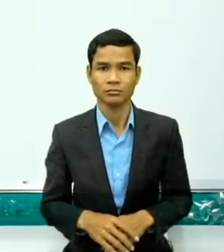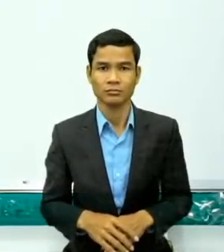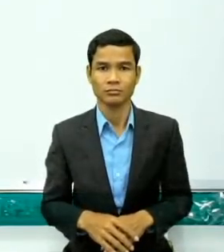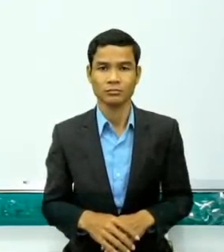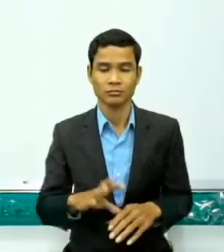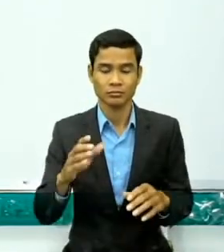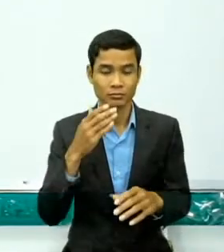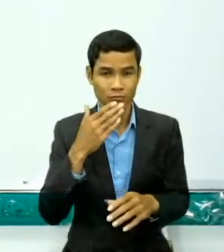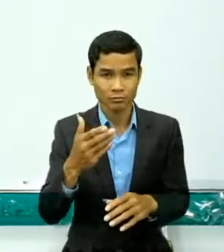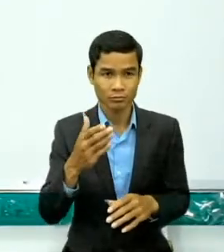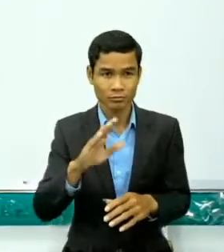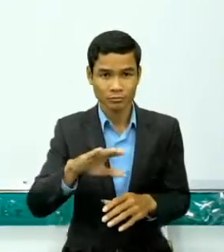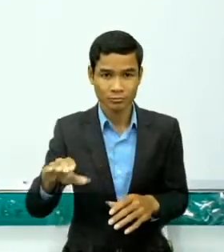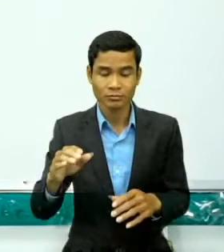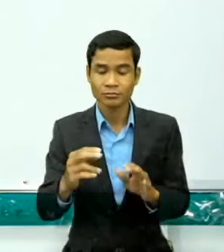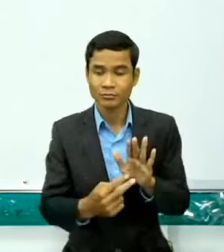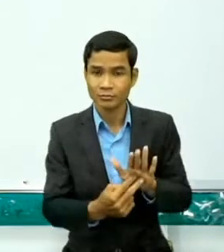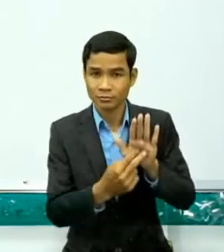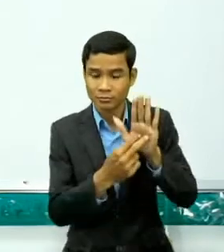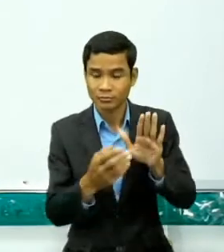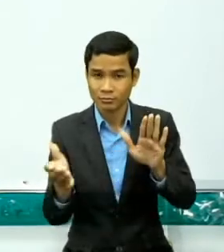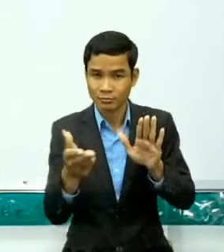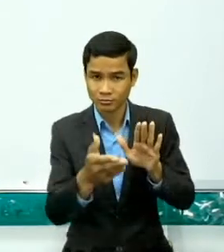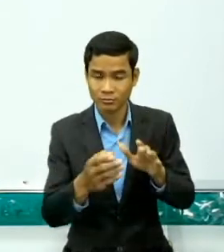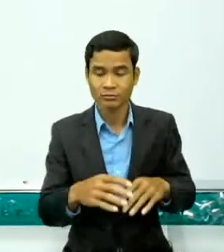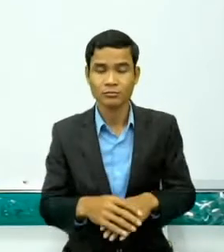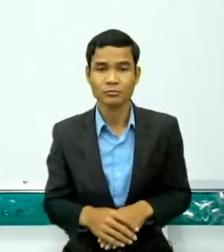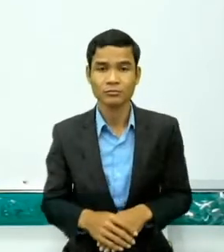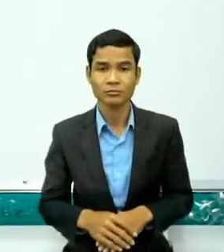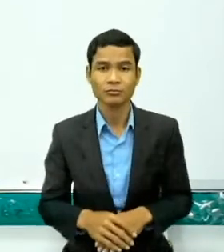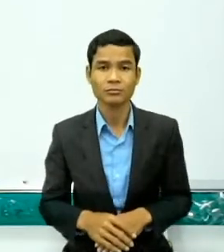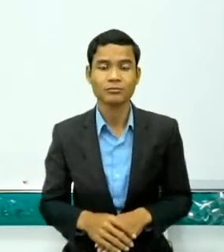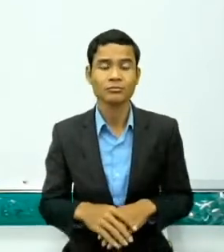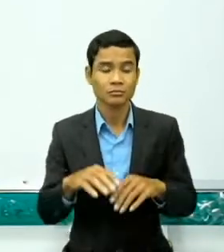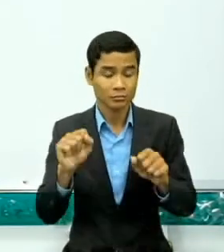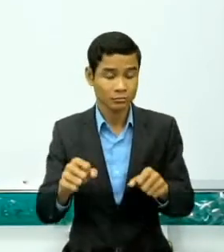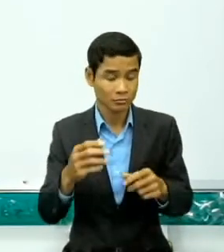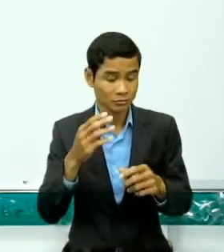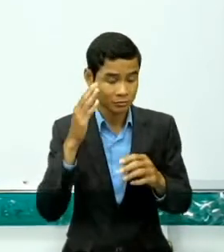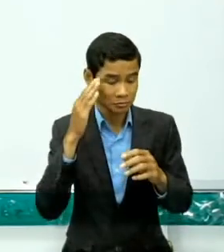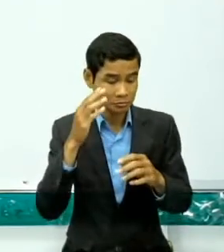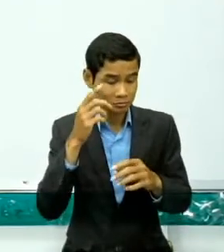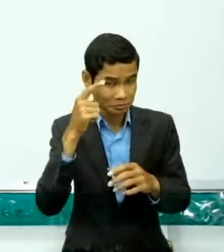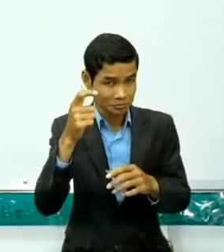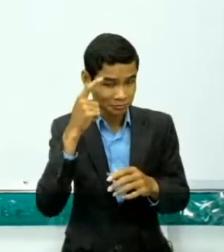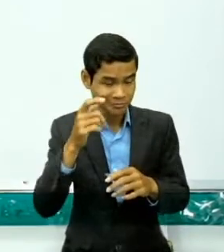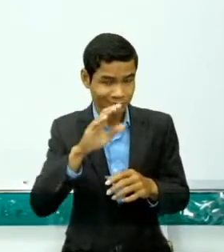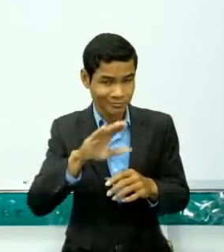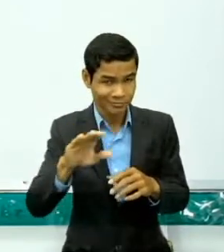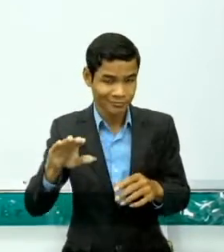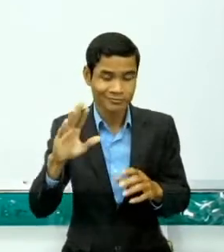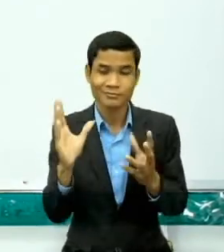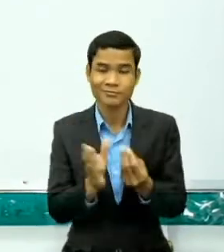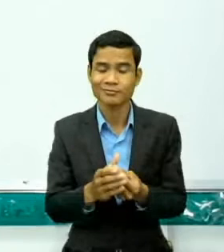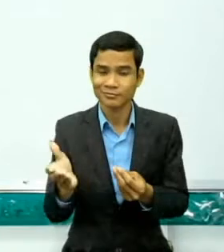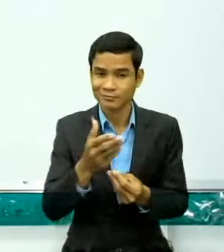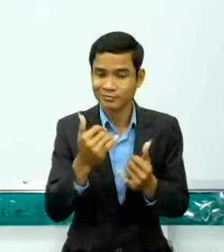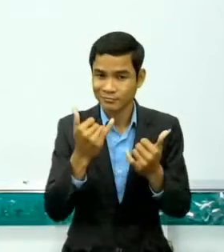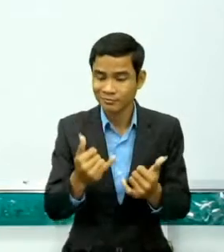អរគុណកូនលើកឡើងទាំងអស់គ្នាចាពូកែមែនតើកូនកូនរបស់អ្នកគ្រូ